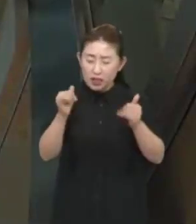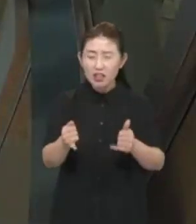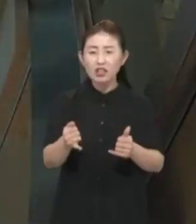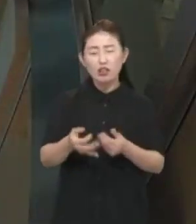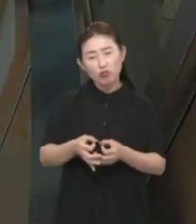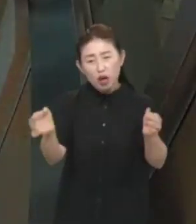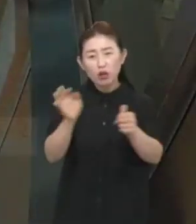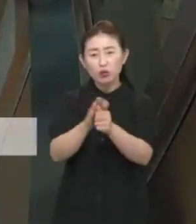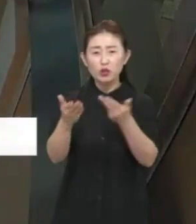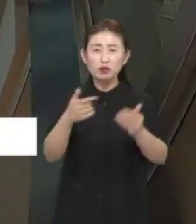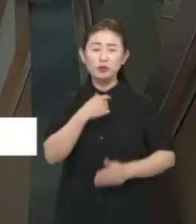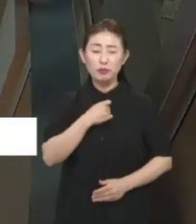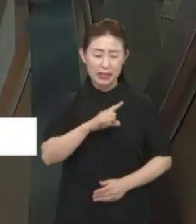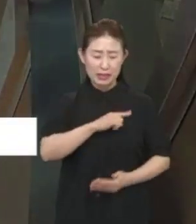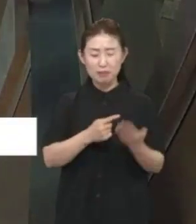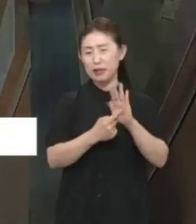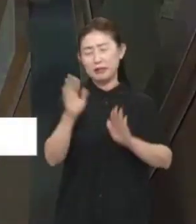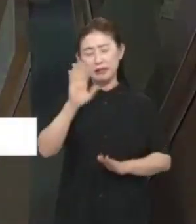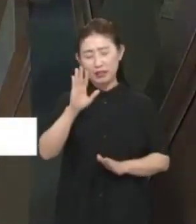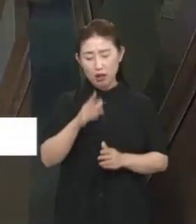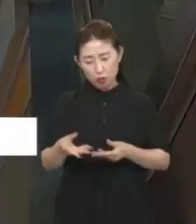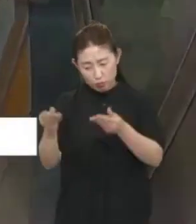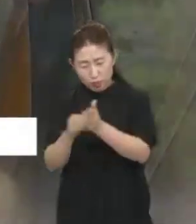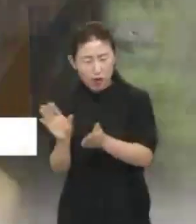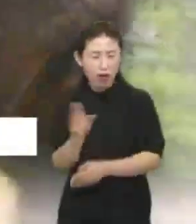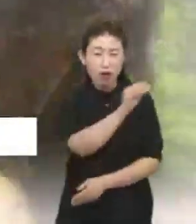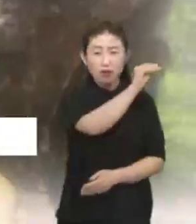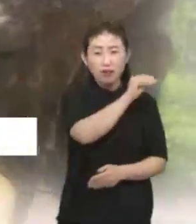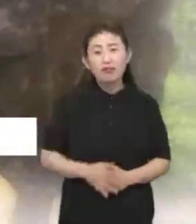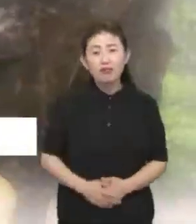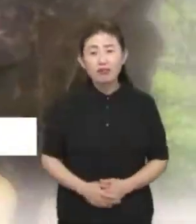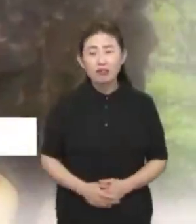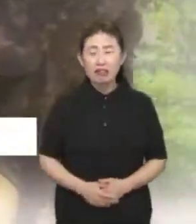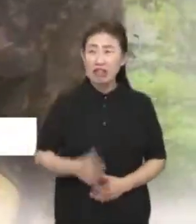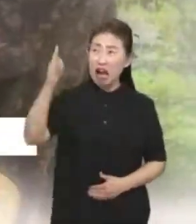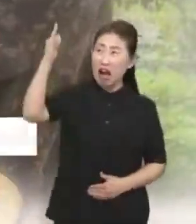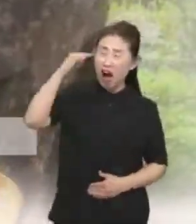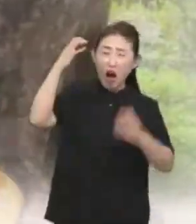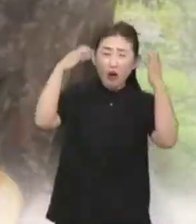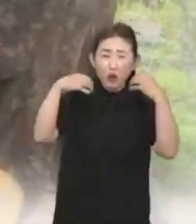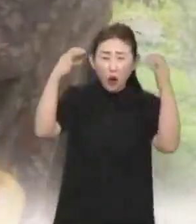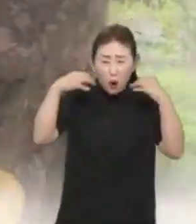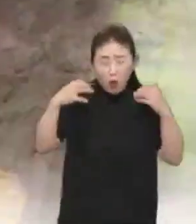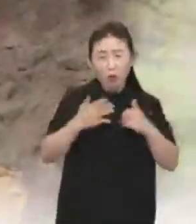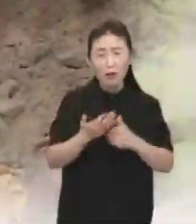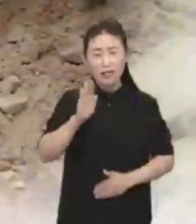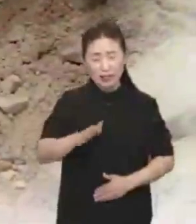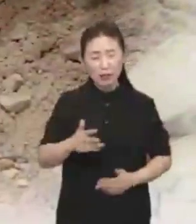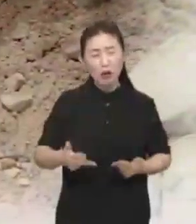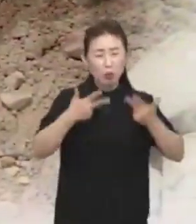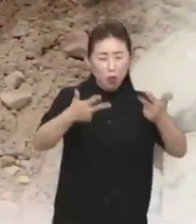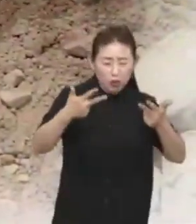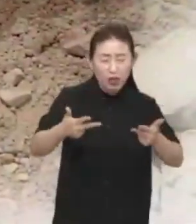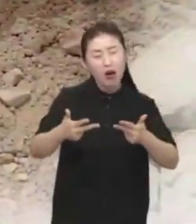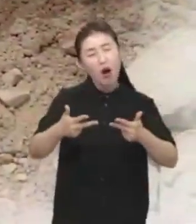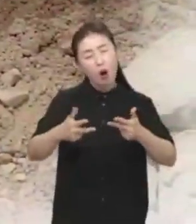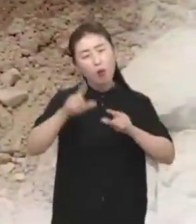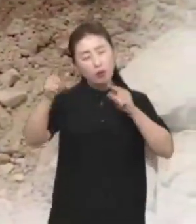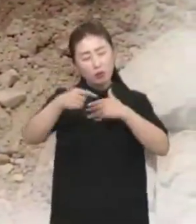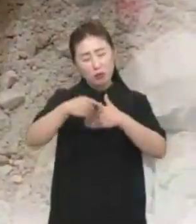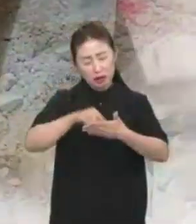드리고 싶다며 신원을 밝히지 않고 유유히 사라졌습니다. 뜨거운 여름에 찾아온 이웃들의 따뜻한 마음이